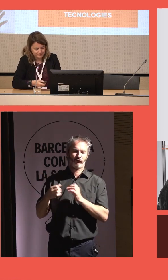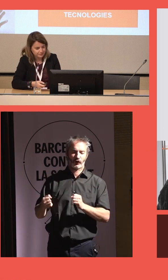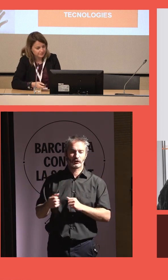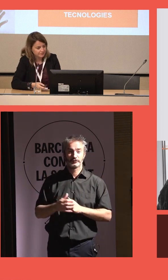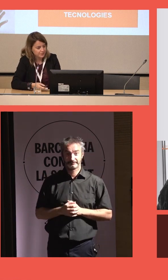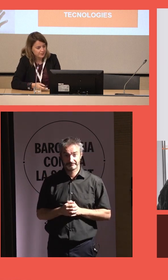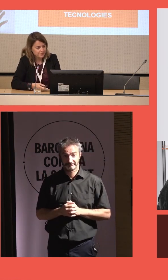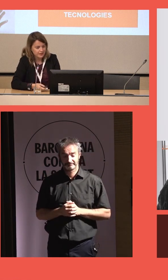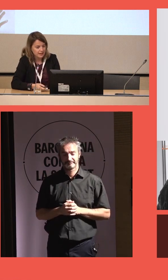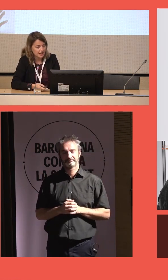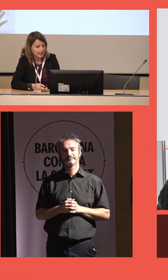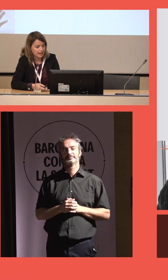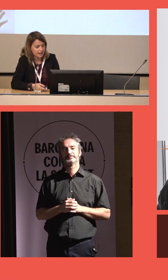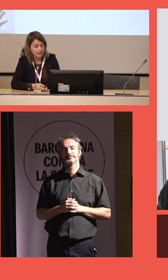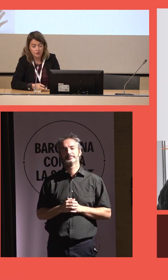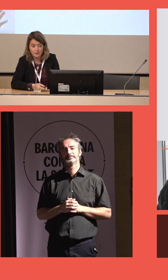no?